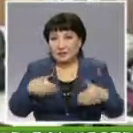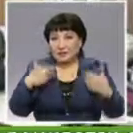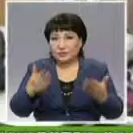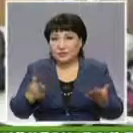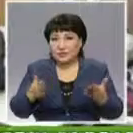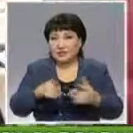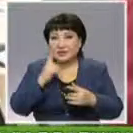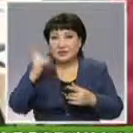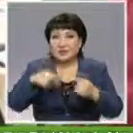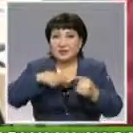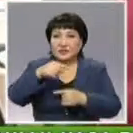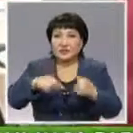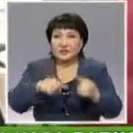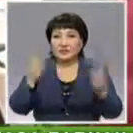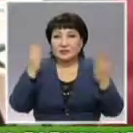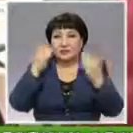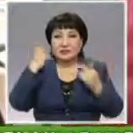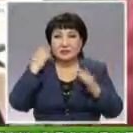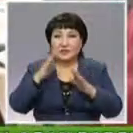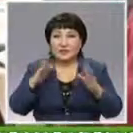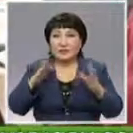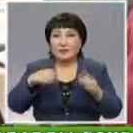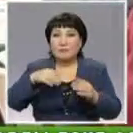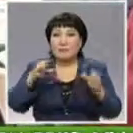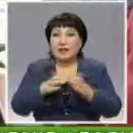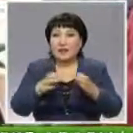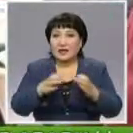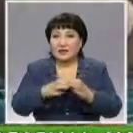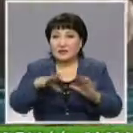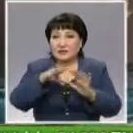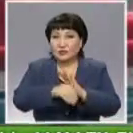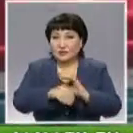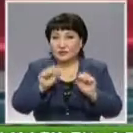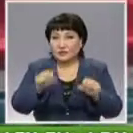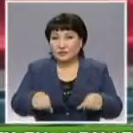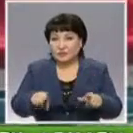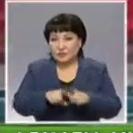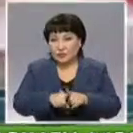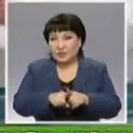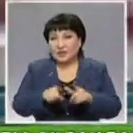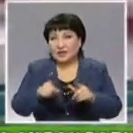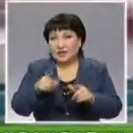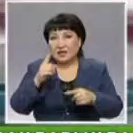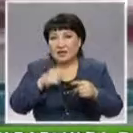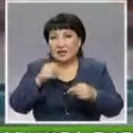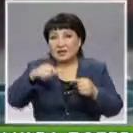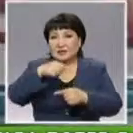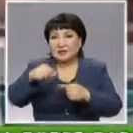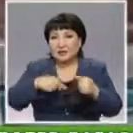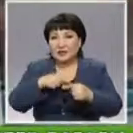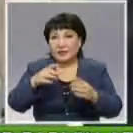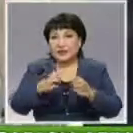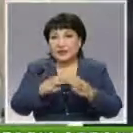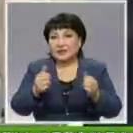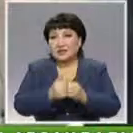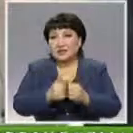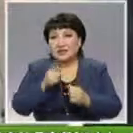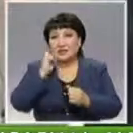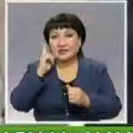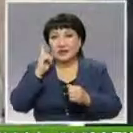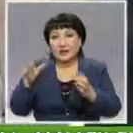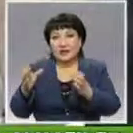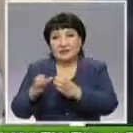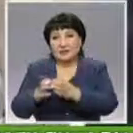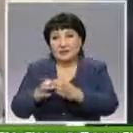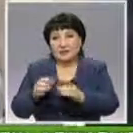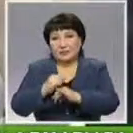көрмеген палатаның мүшесі атануы мүмкін. Өйткені жуырда Алматы қаласы кәсіпкерлер палатасының жанынан жастар қанаты құрылмақ. Осылай бастауыш кәсіпкерлер мен